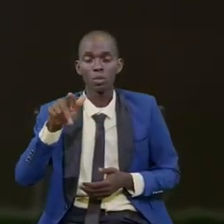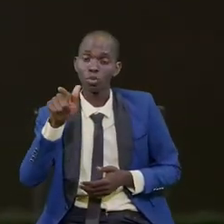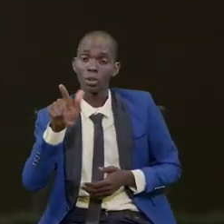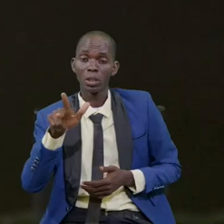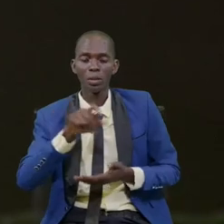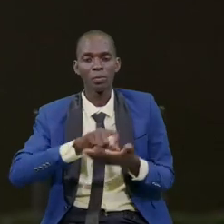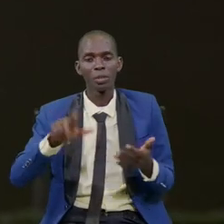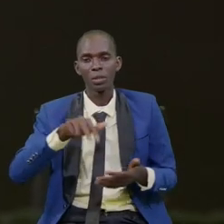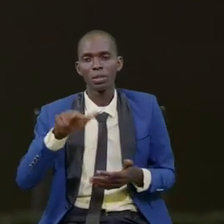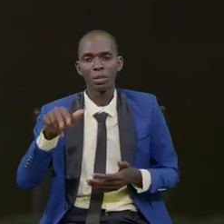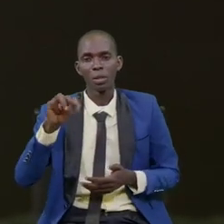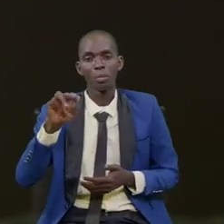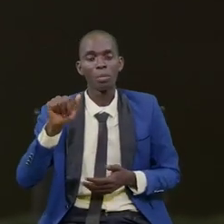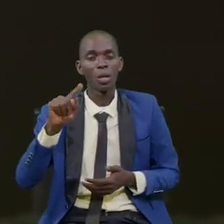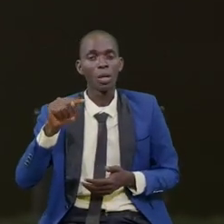Matthieu